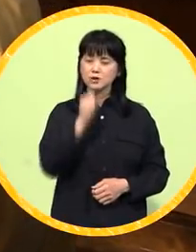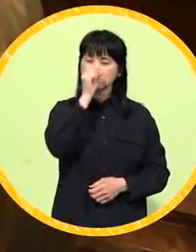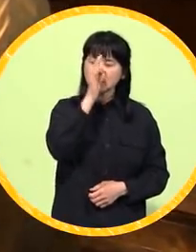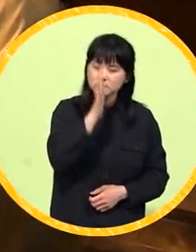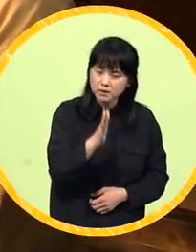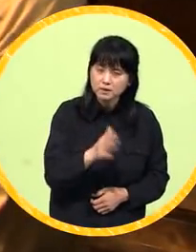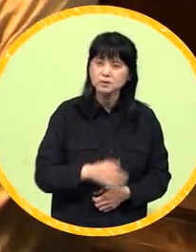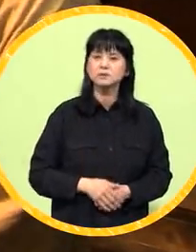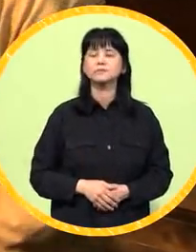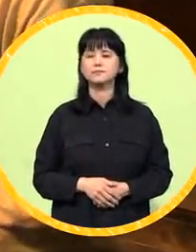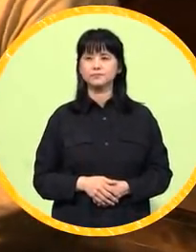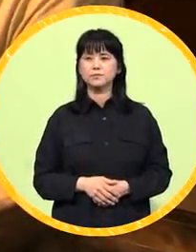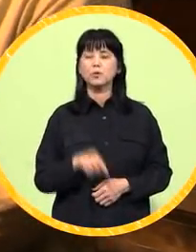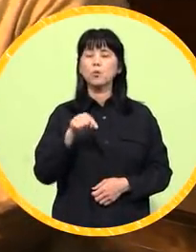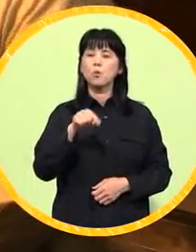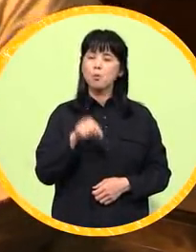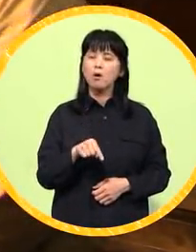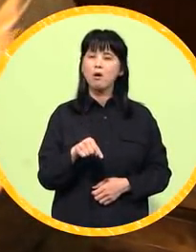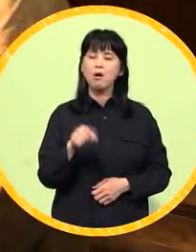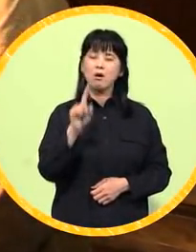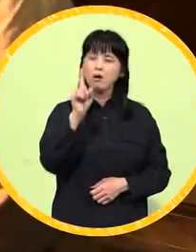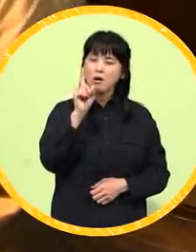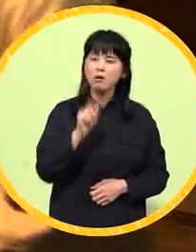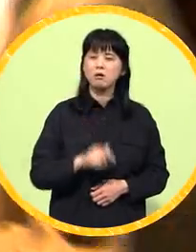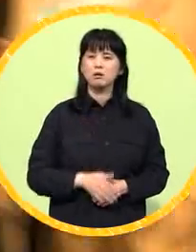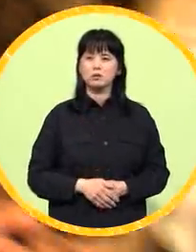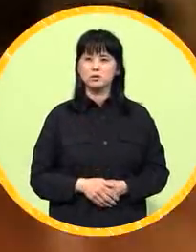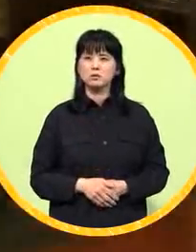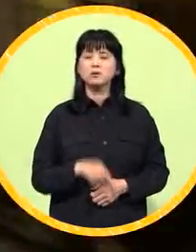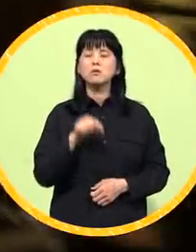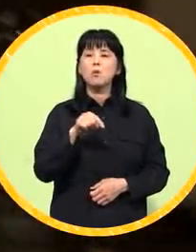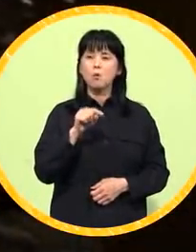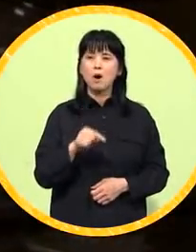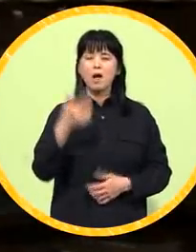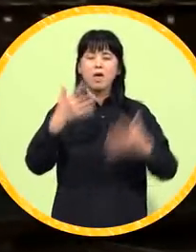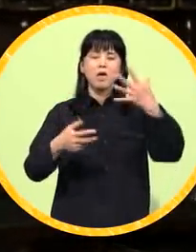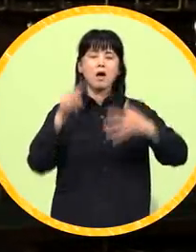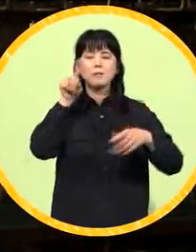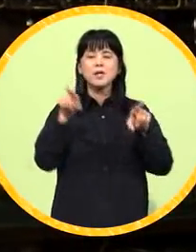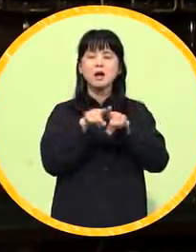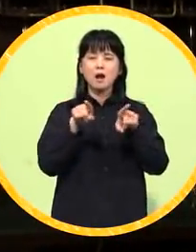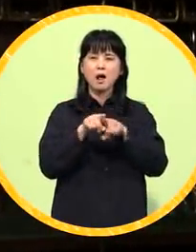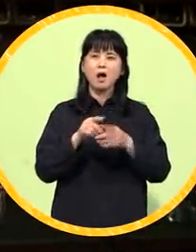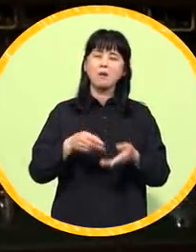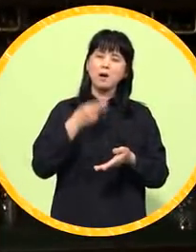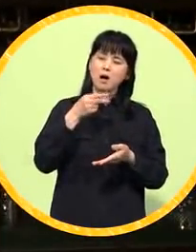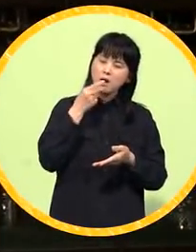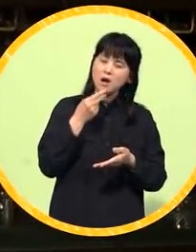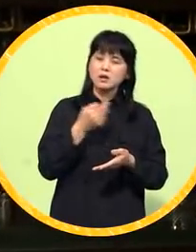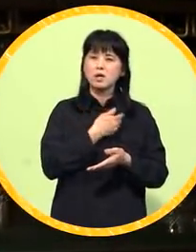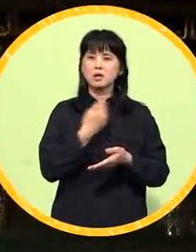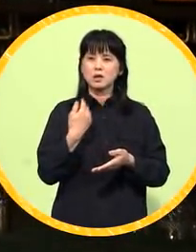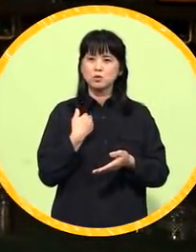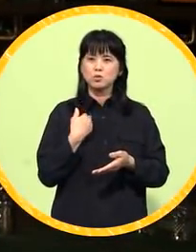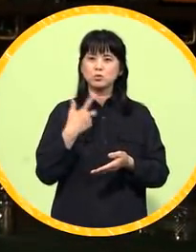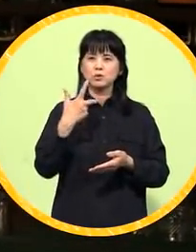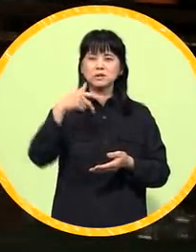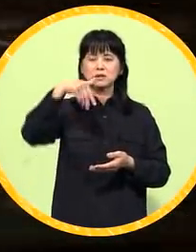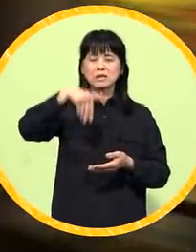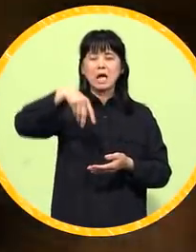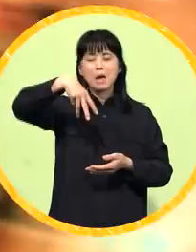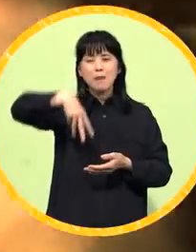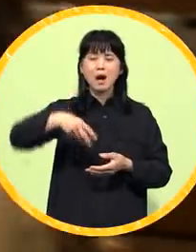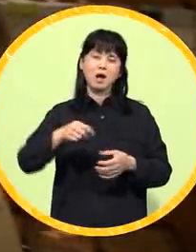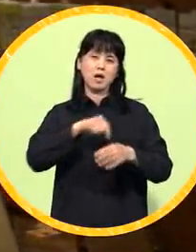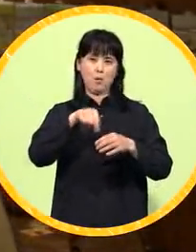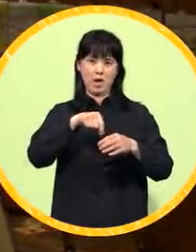宜しくお願いしますしますこちらはどういった場所なんですかそうですねここは映画を見ながらご飯食べたり食事ができるシネマカフェになってい